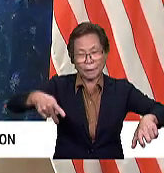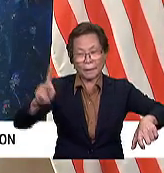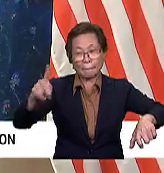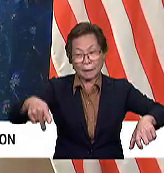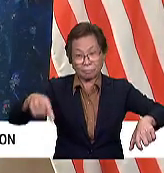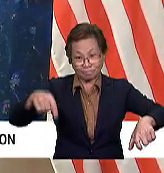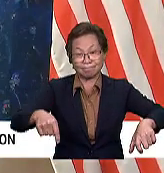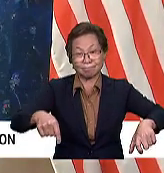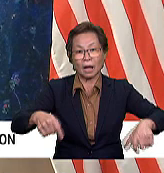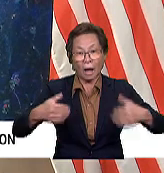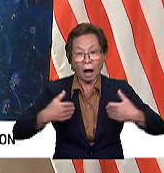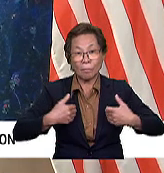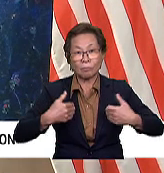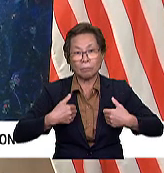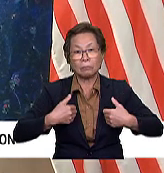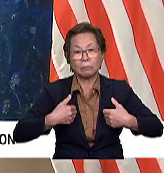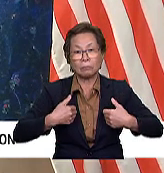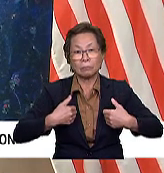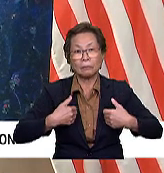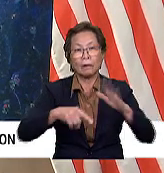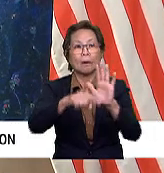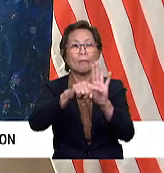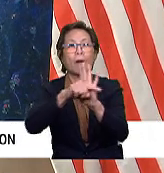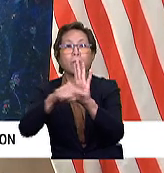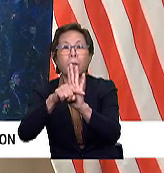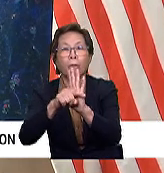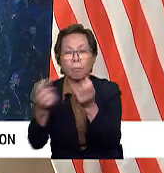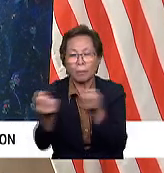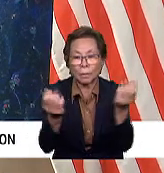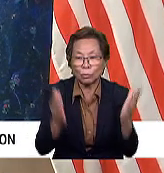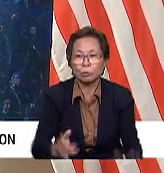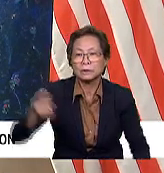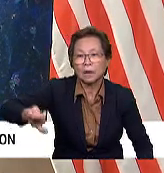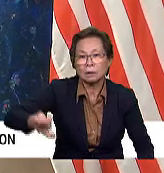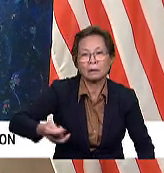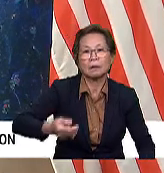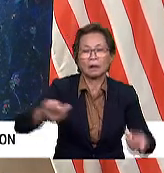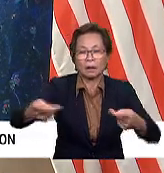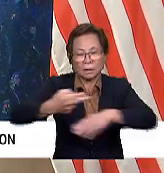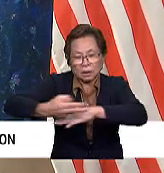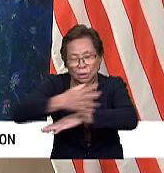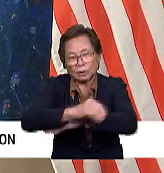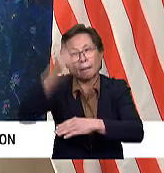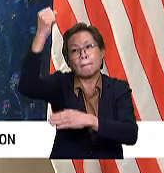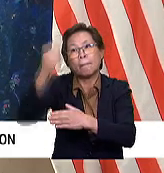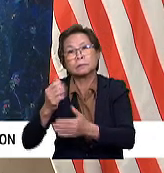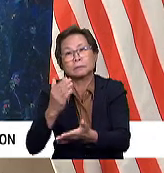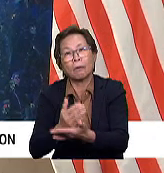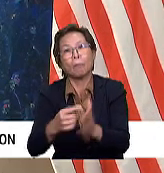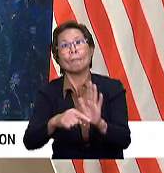ini jeruk memberikan kesan pada pemandu teksi crita Sewo dan bacalah